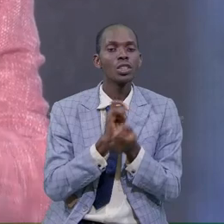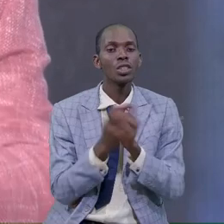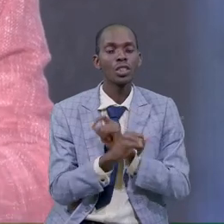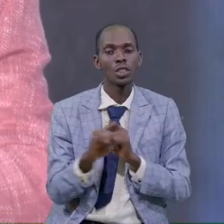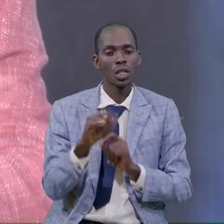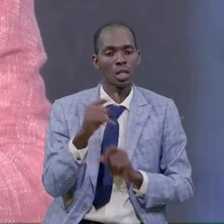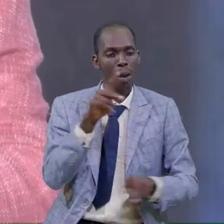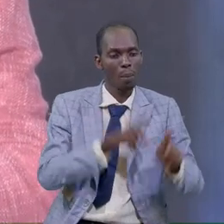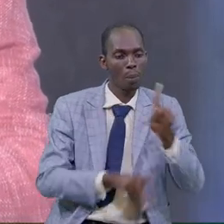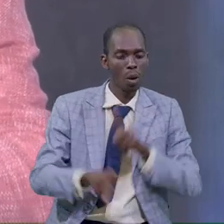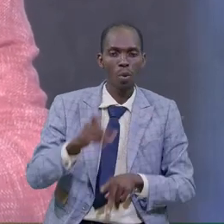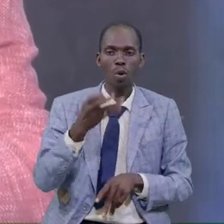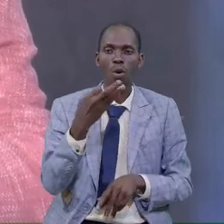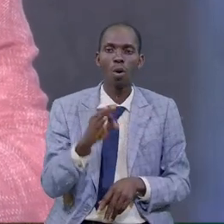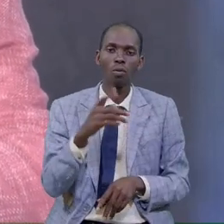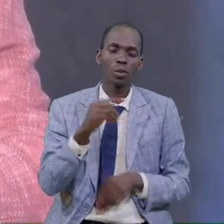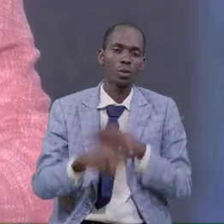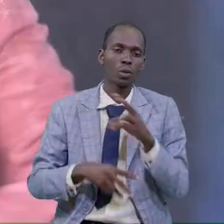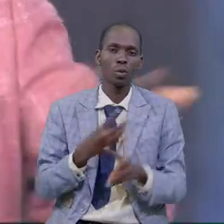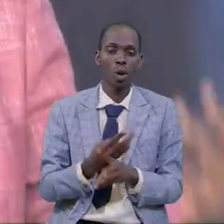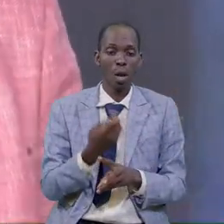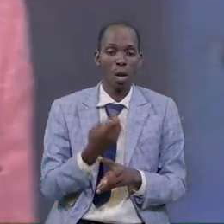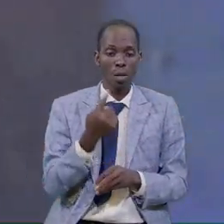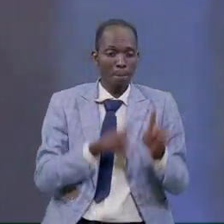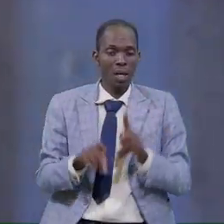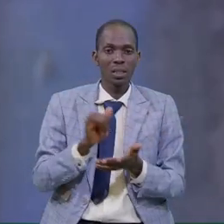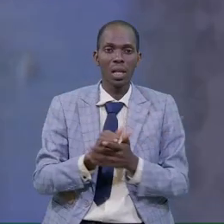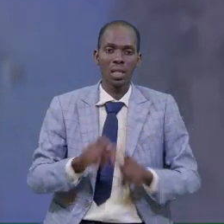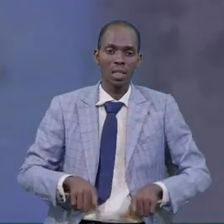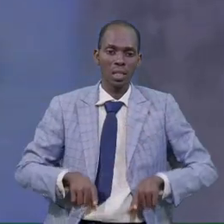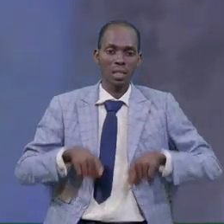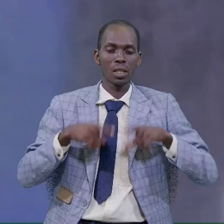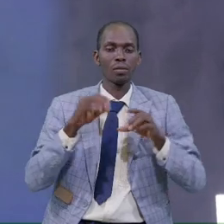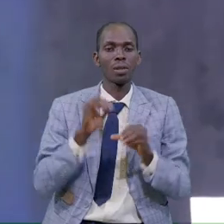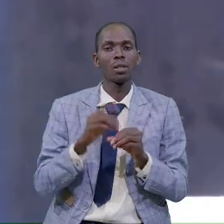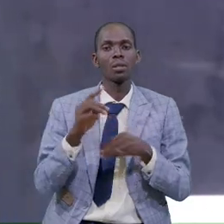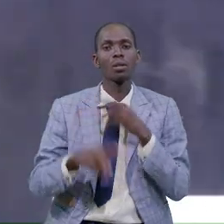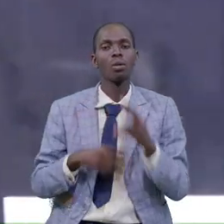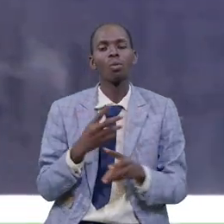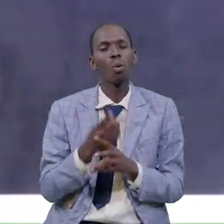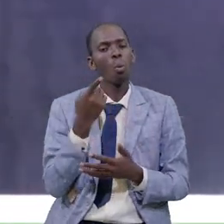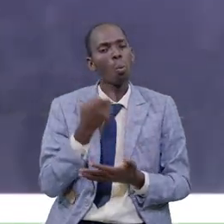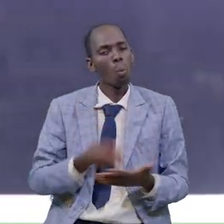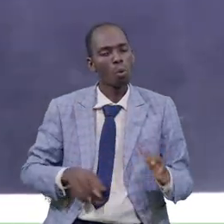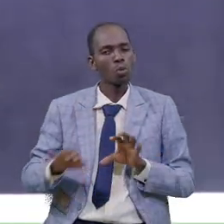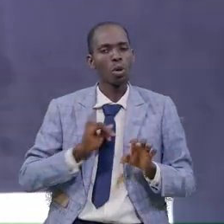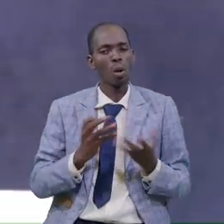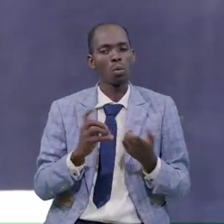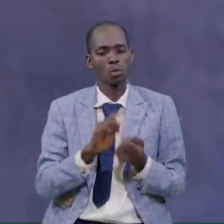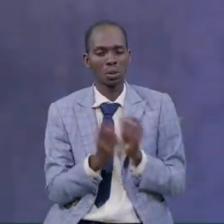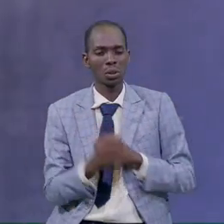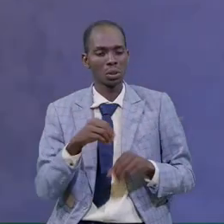gens qui vivent dans le monde. Qu'est-ce que je veux changer en eux? Je veux